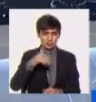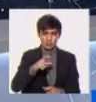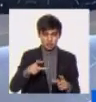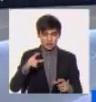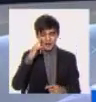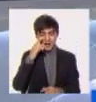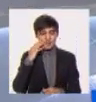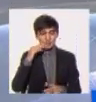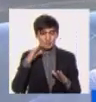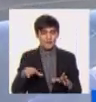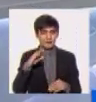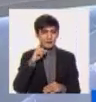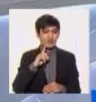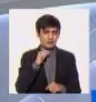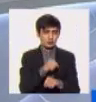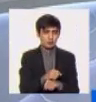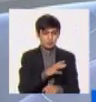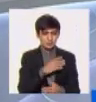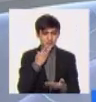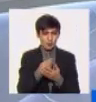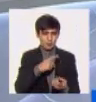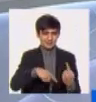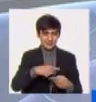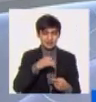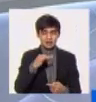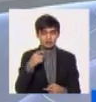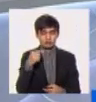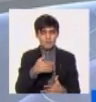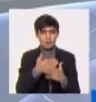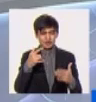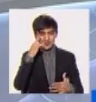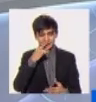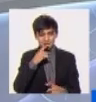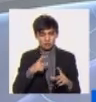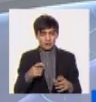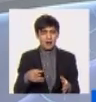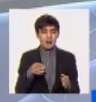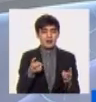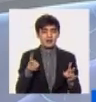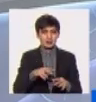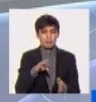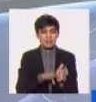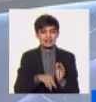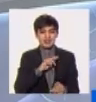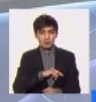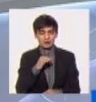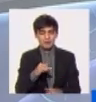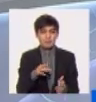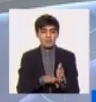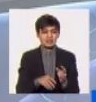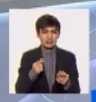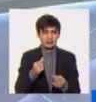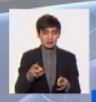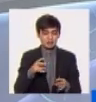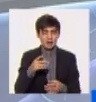предприятий Алматы временно приостановили свою деятельность. А значит, тысячи казахстанцев остались без работы и без денег. На